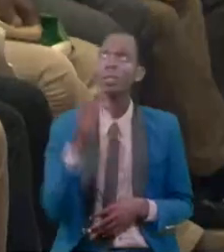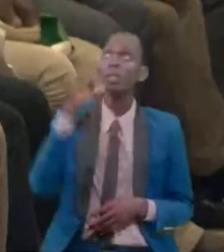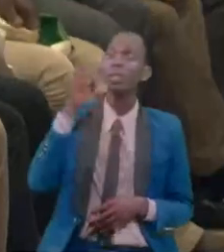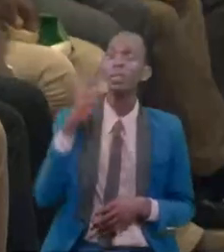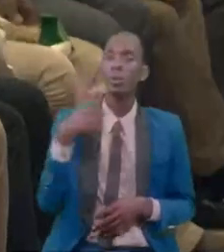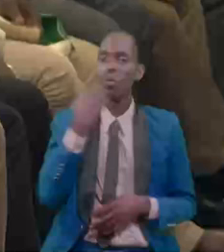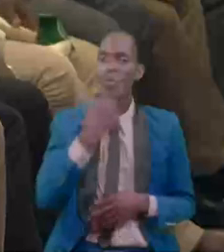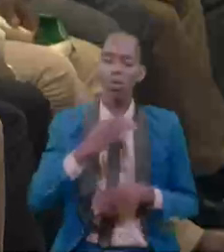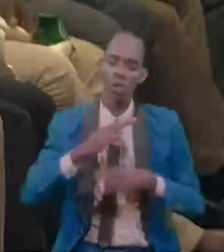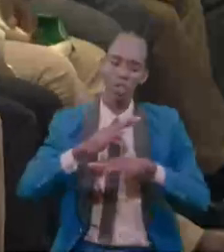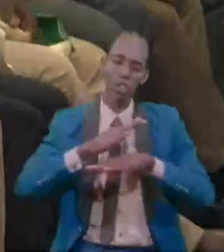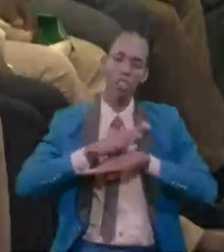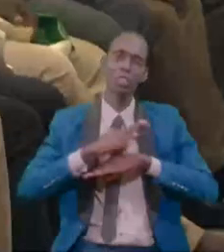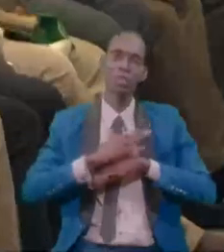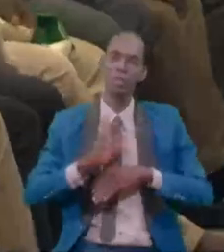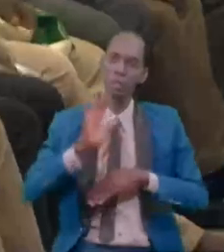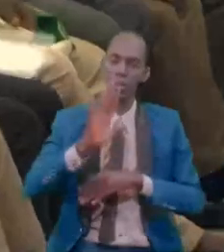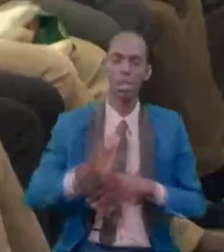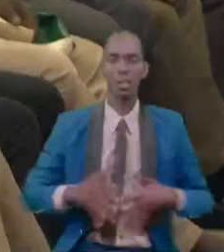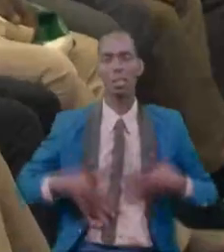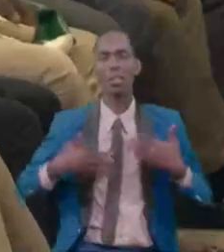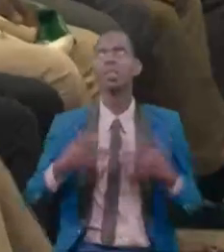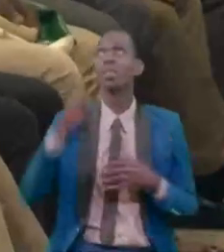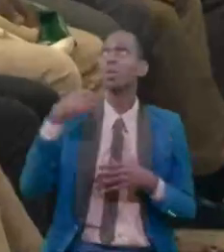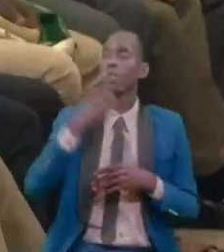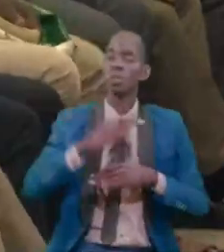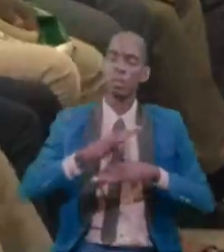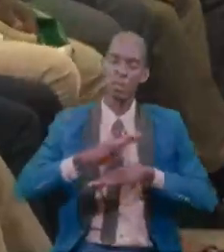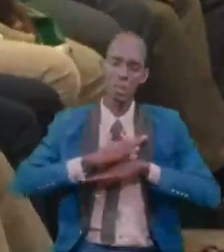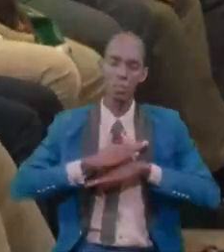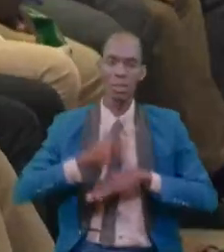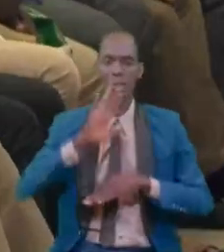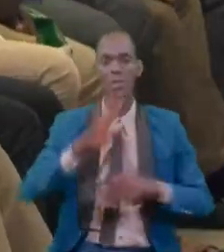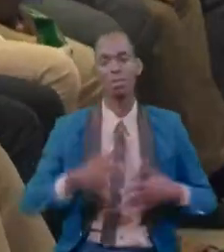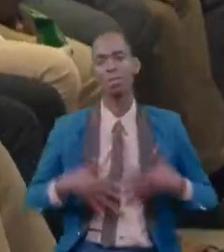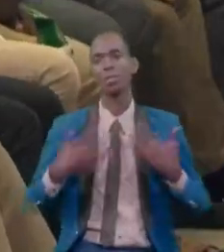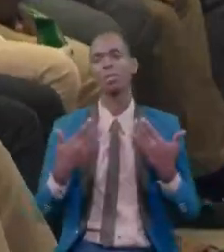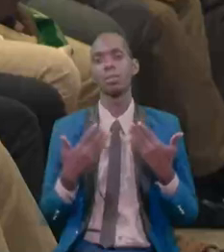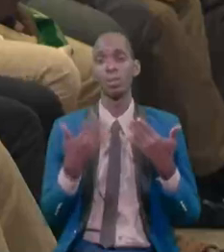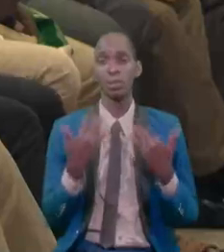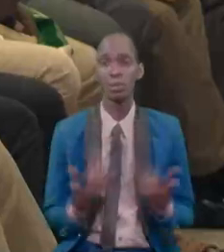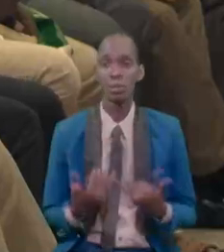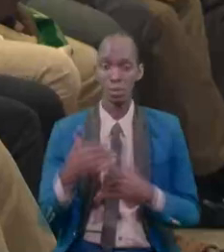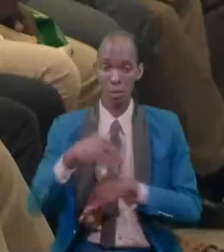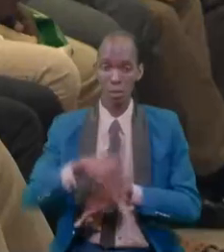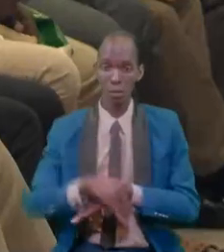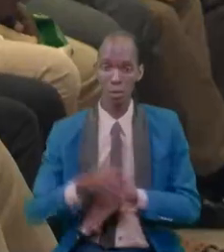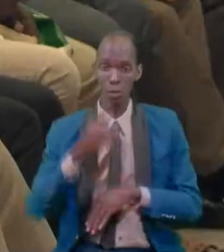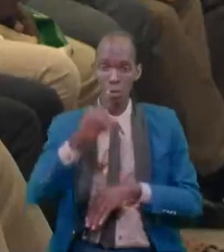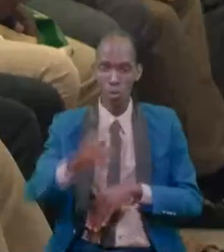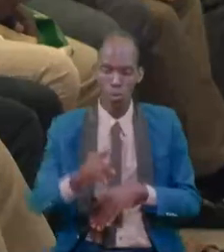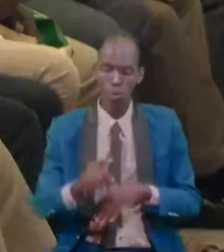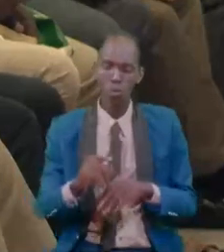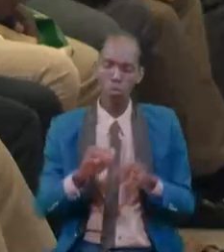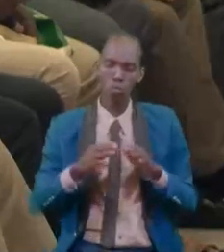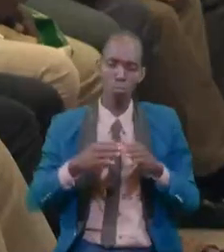c'est lui qui rassasie de bien. C'est lui qui rassasie de bien. Ce soir, vous allez ouvrir